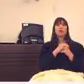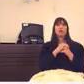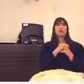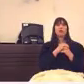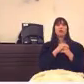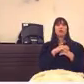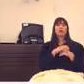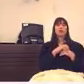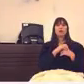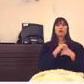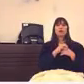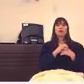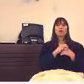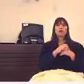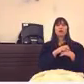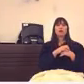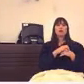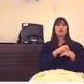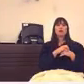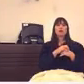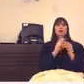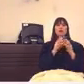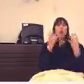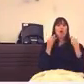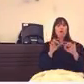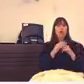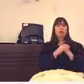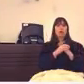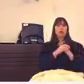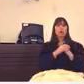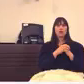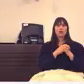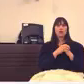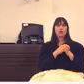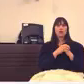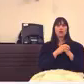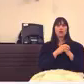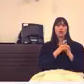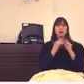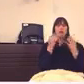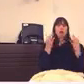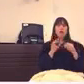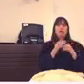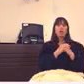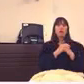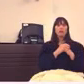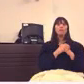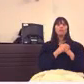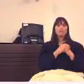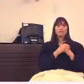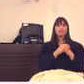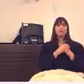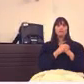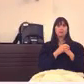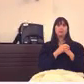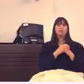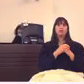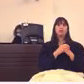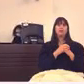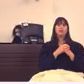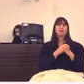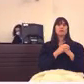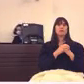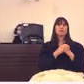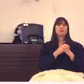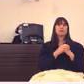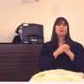אלי, שמענו אותך, תודה. עם כל הכבוד, עם כל הכבוד. עם כל הכבוד, עם כל הכבוד, בסדר? כמי